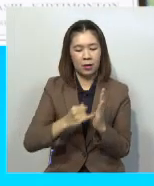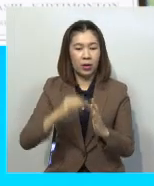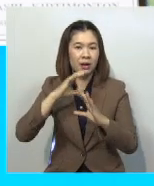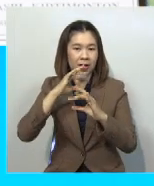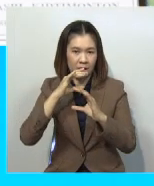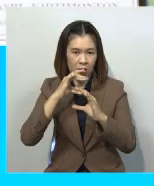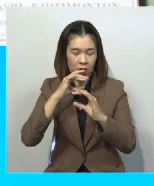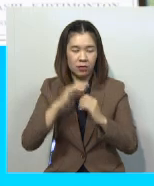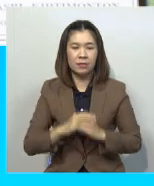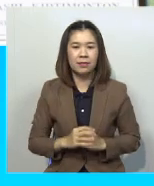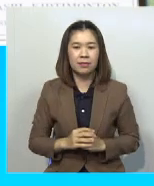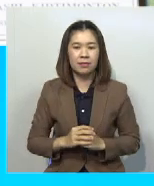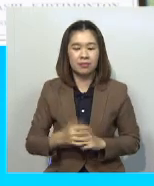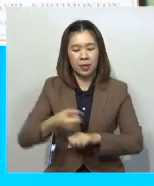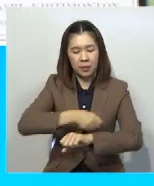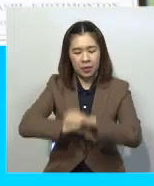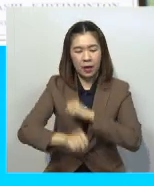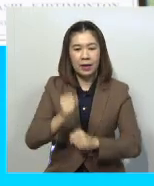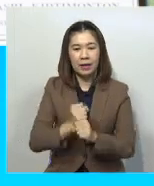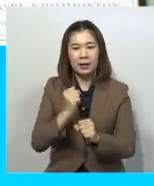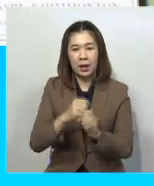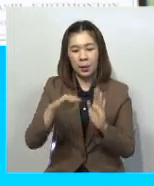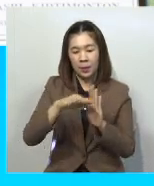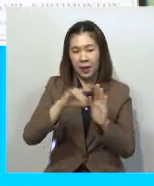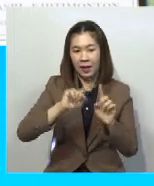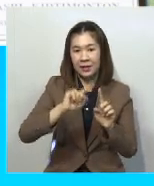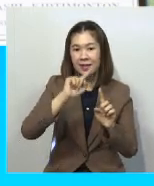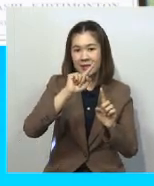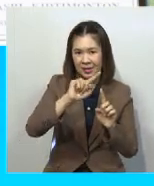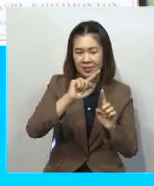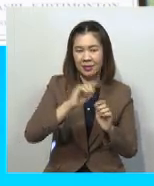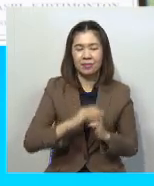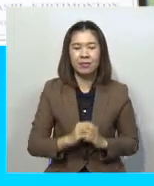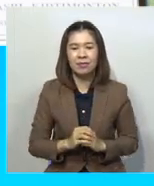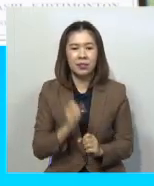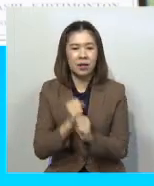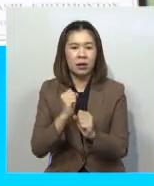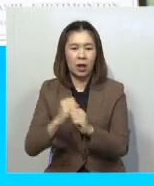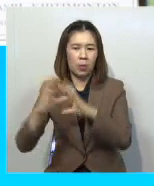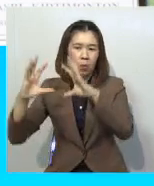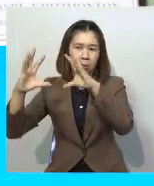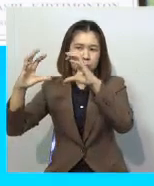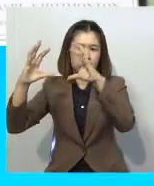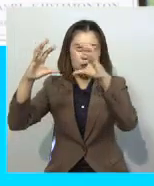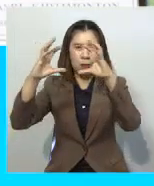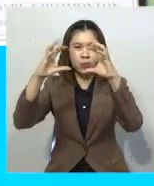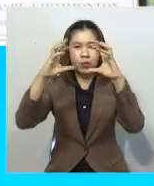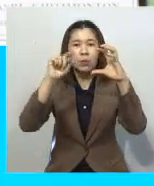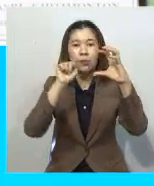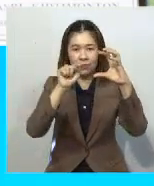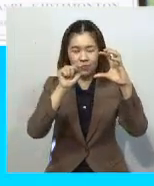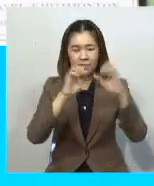ครับขึ้นไปบินปฏิบัติการขั้นตอนที่1คือก่อกวนหรือการที่จะไปก่อเมฆนั่นเองนะครับเวล